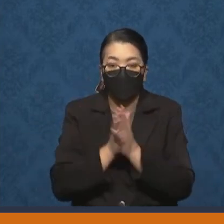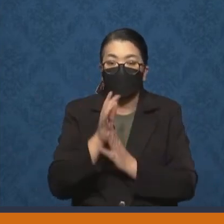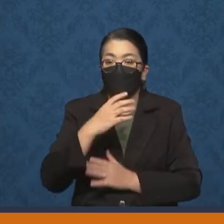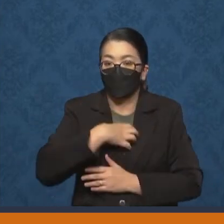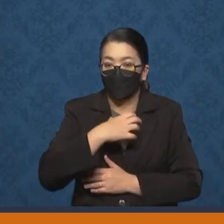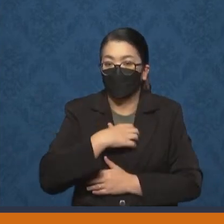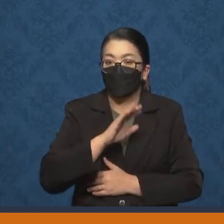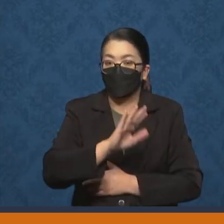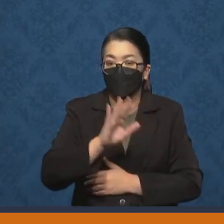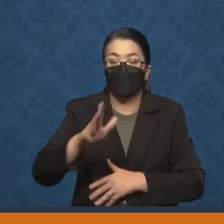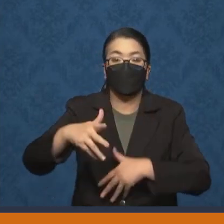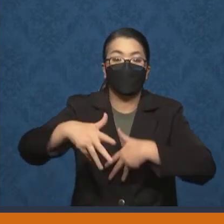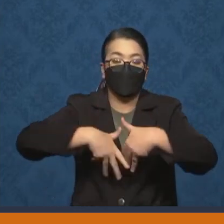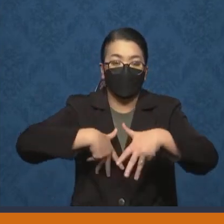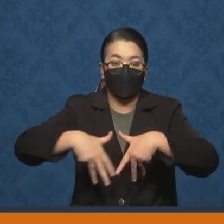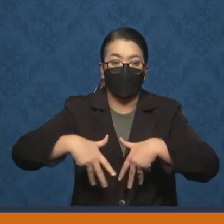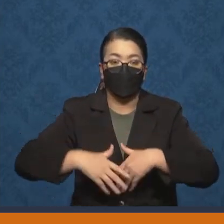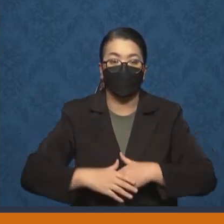ของพี่น้องประชาชนครับ